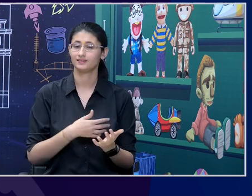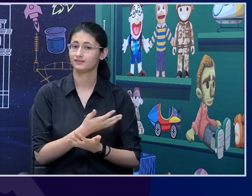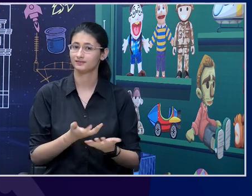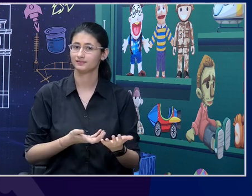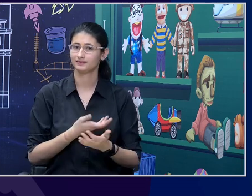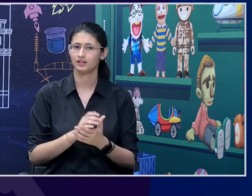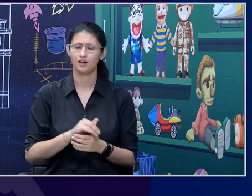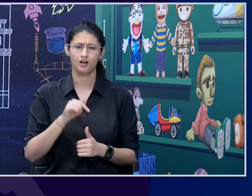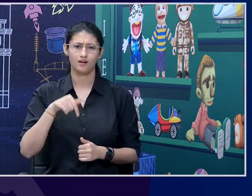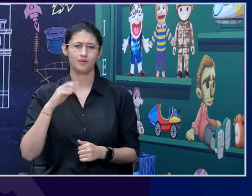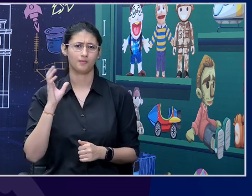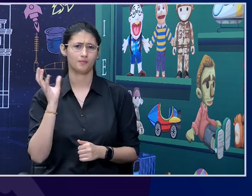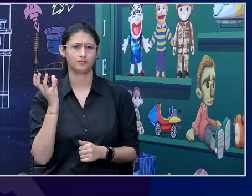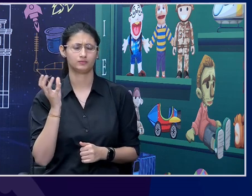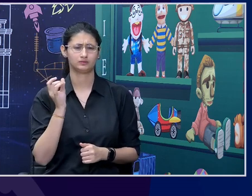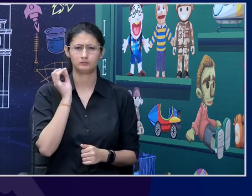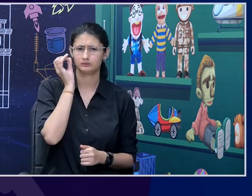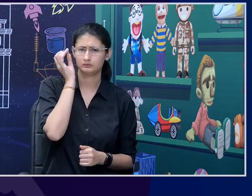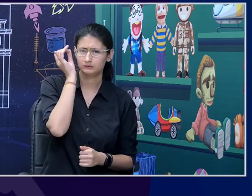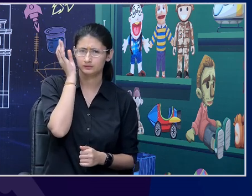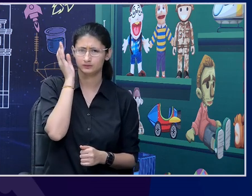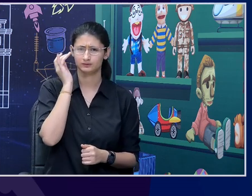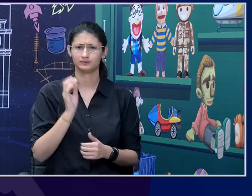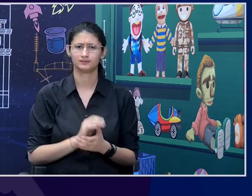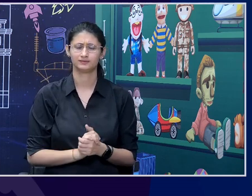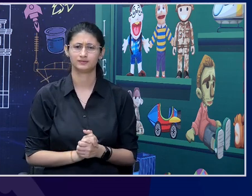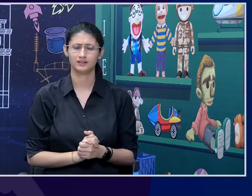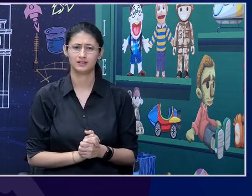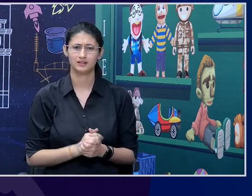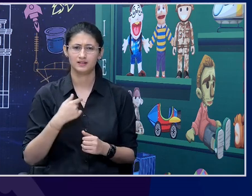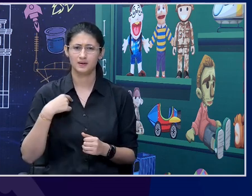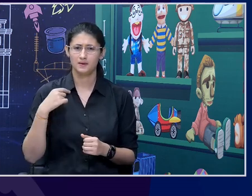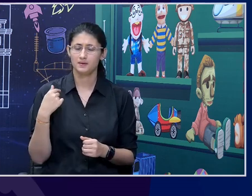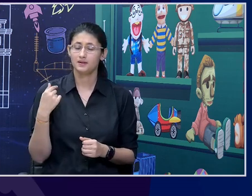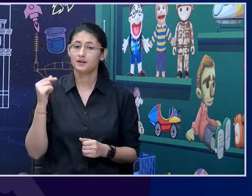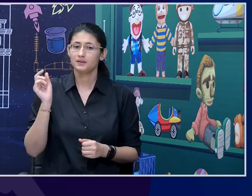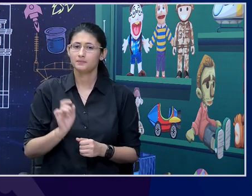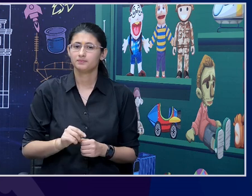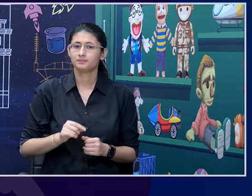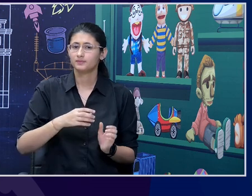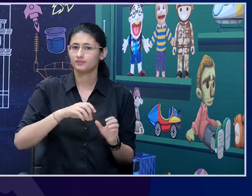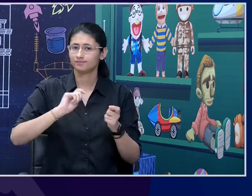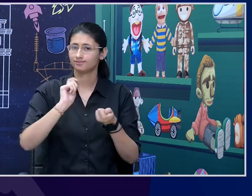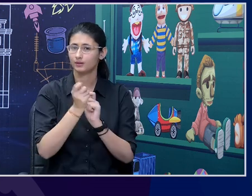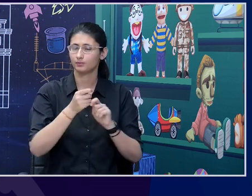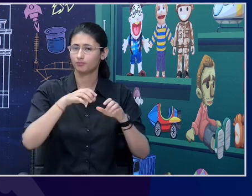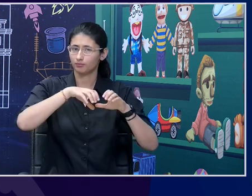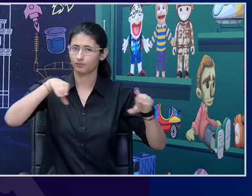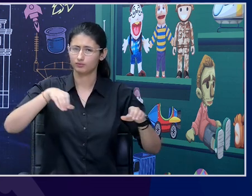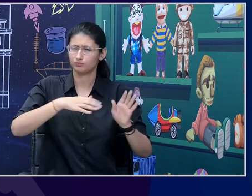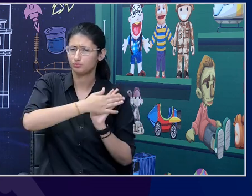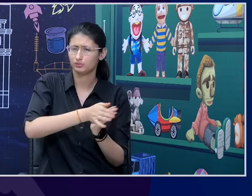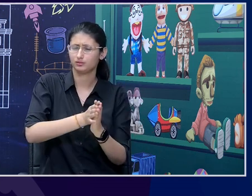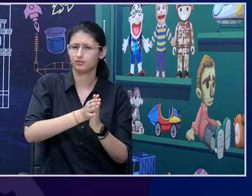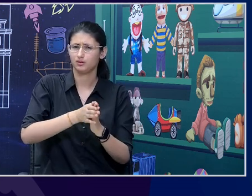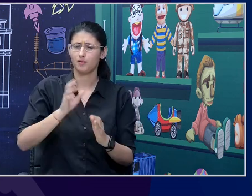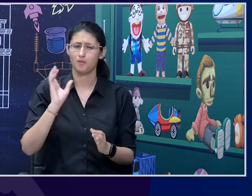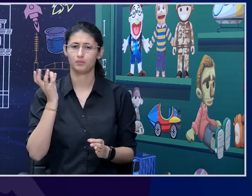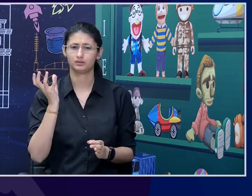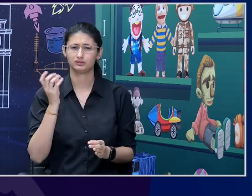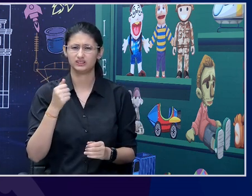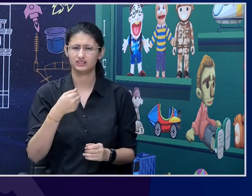नाराज है बल्ले से क्योंकि बल्लव से मारता है अंग को चोट लगती होगी तो